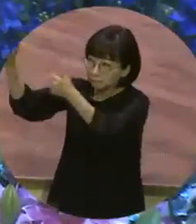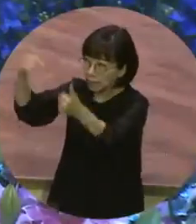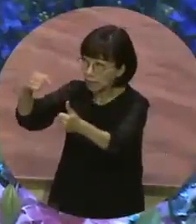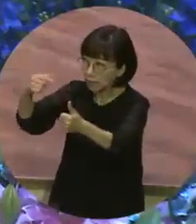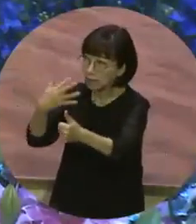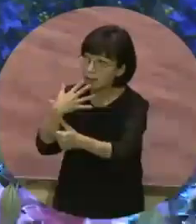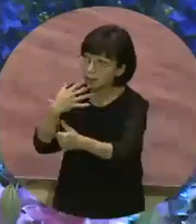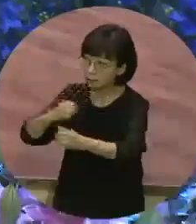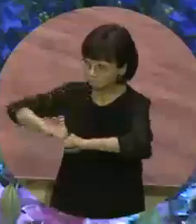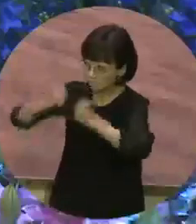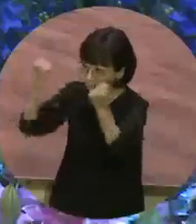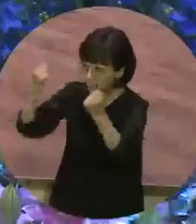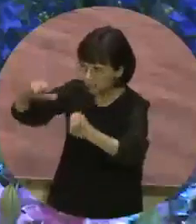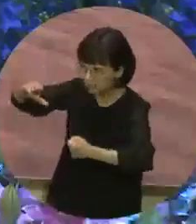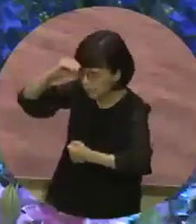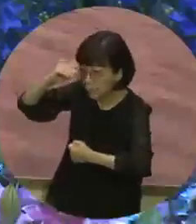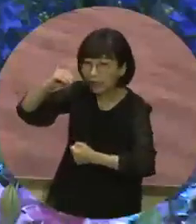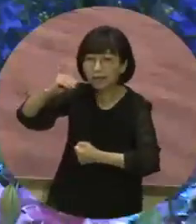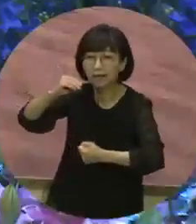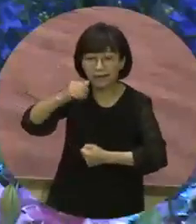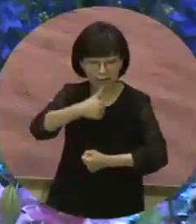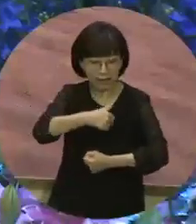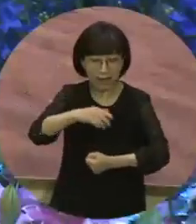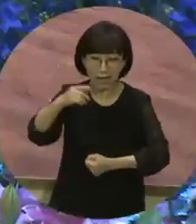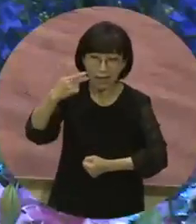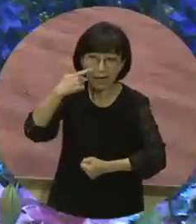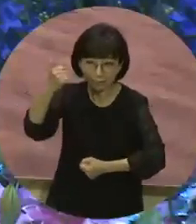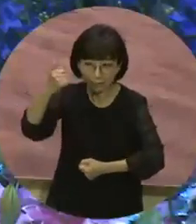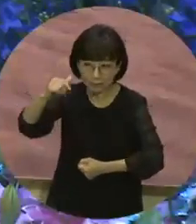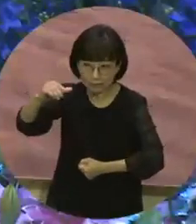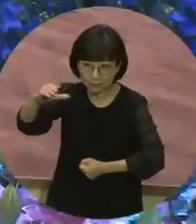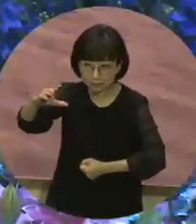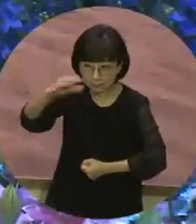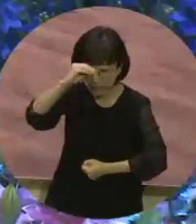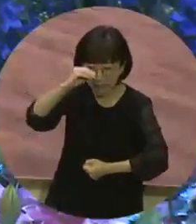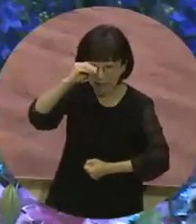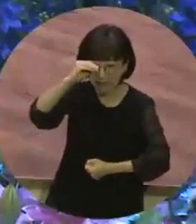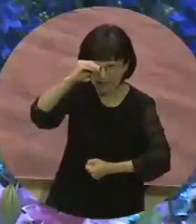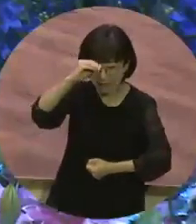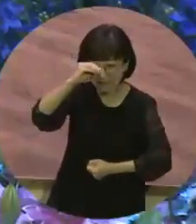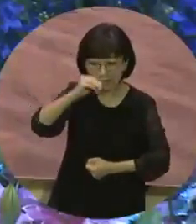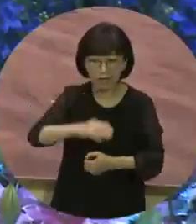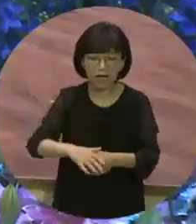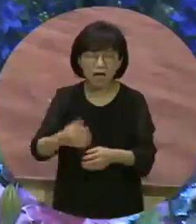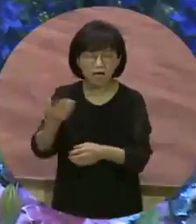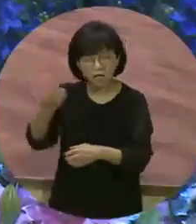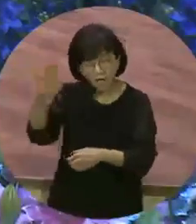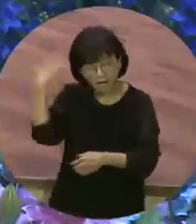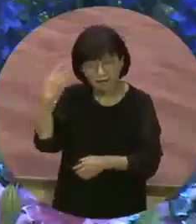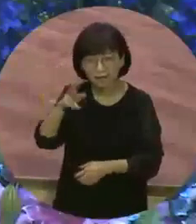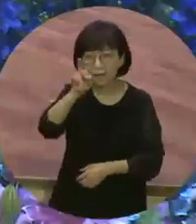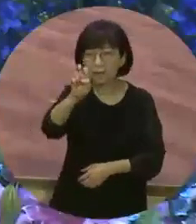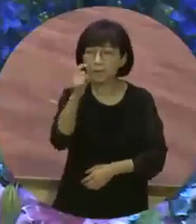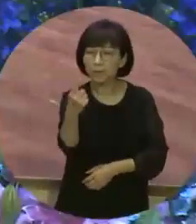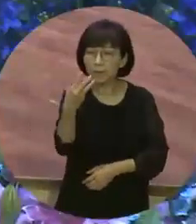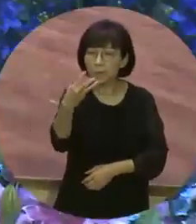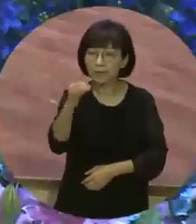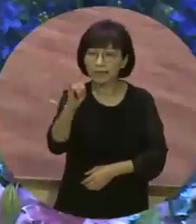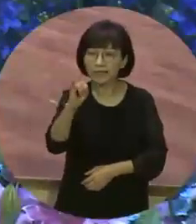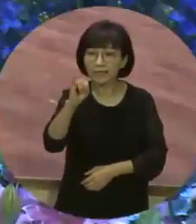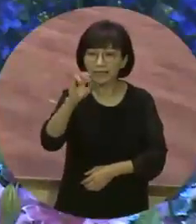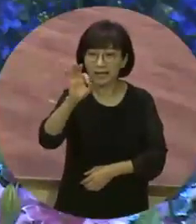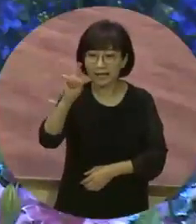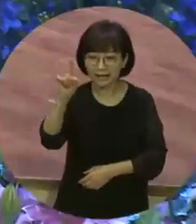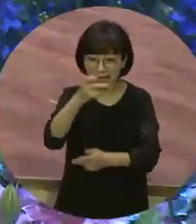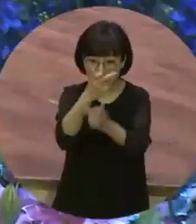따라가기다. 아버지의 그 순종을 따라간 거예요. 이미 이삭은요, 모리아산에서 하나님 말씀에